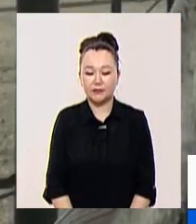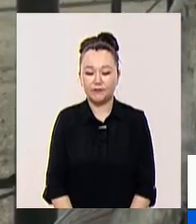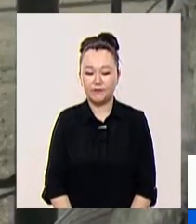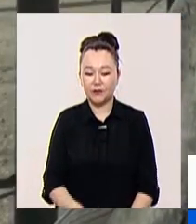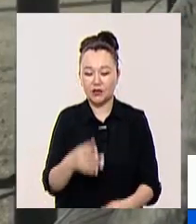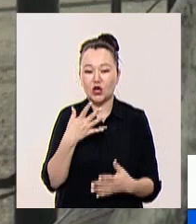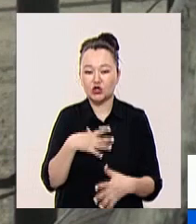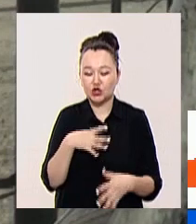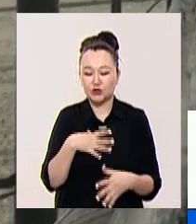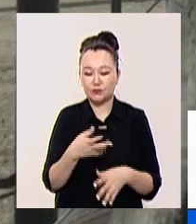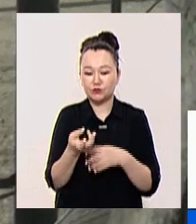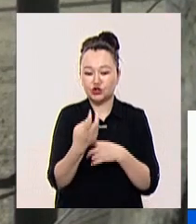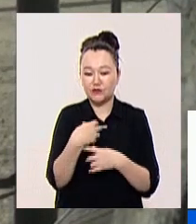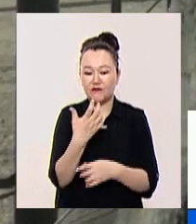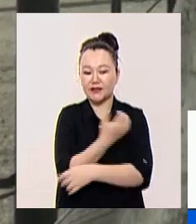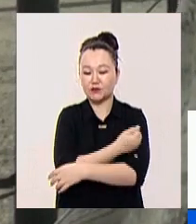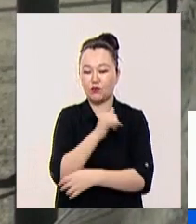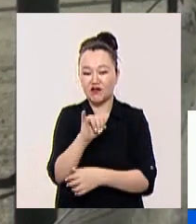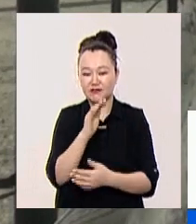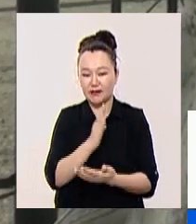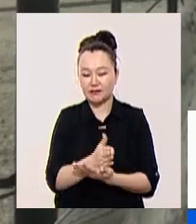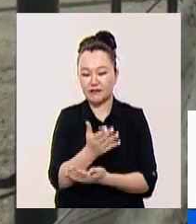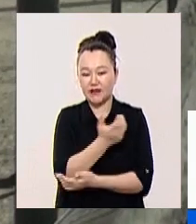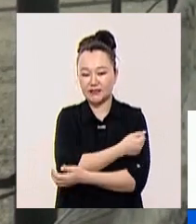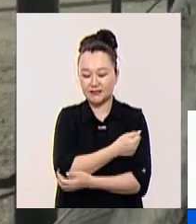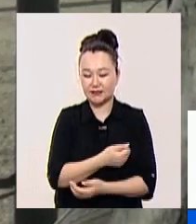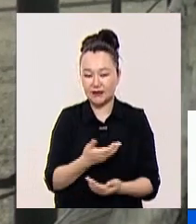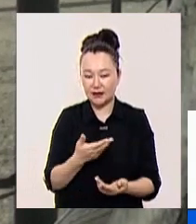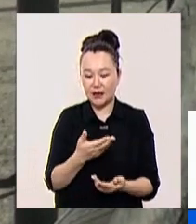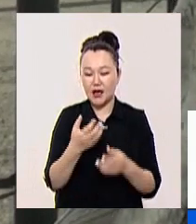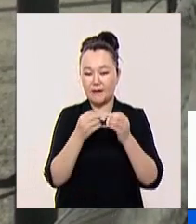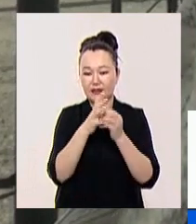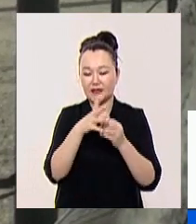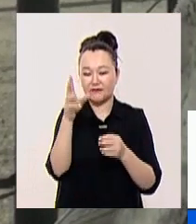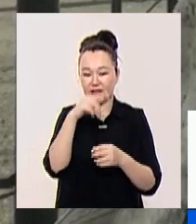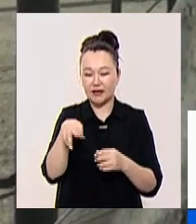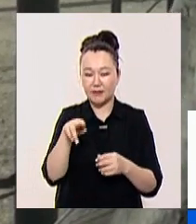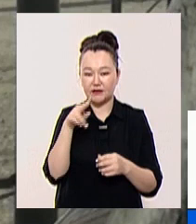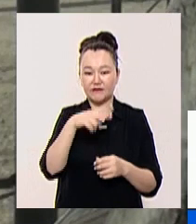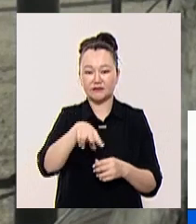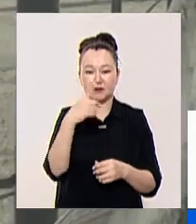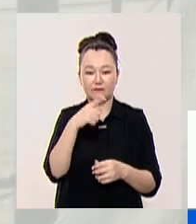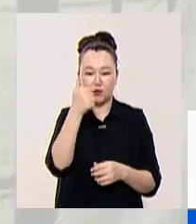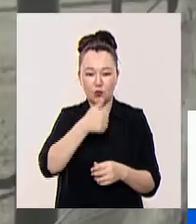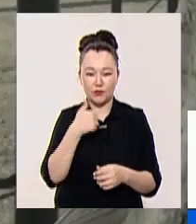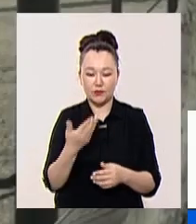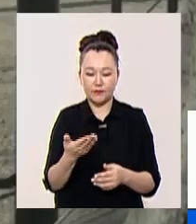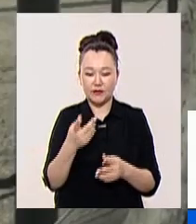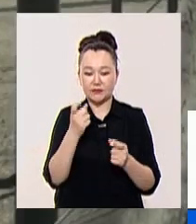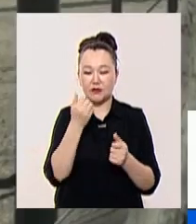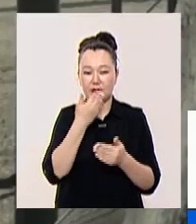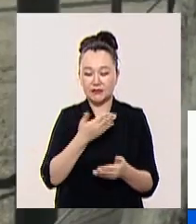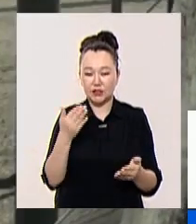А зачем вы пришли вакцинироваться? Вы уже провакцинировались 15 декабря 2021 года. За